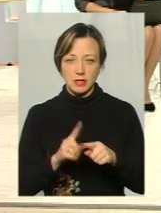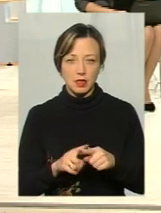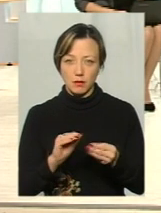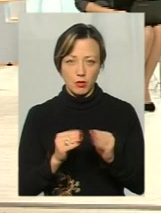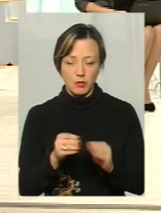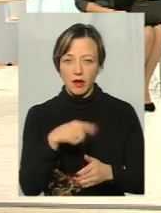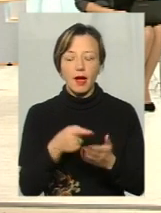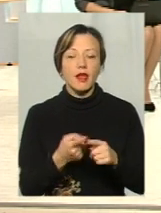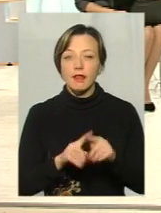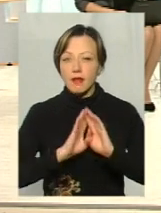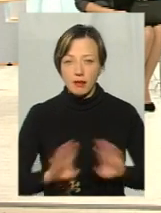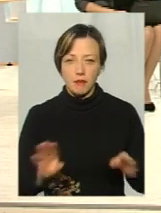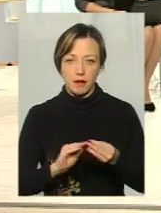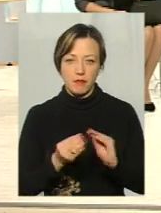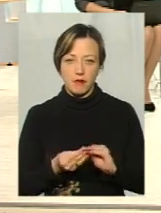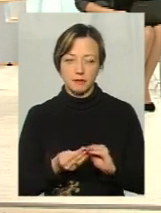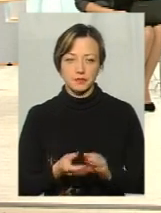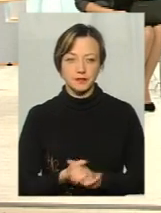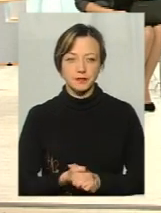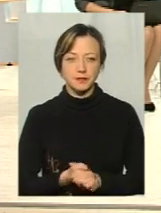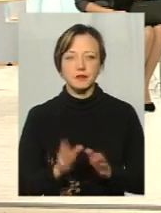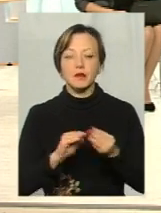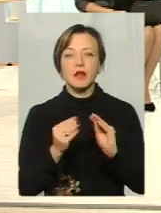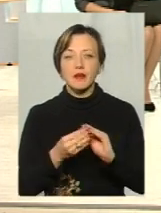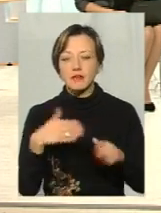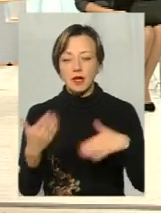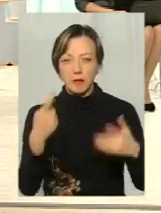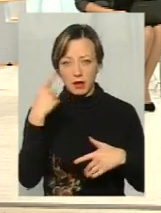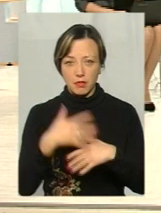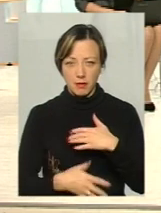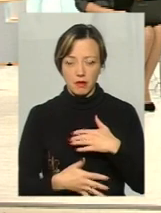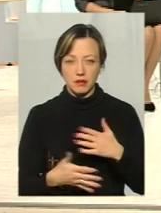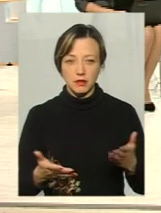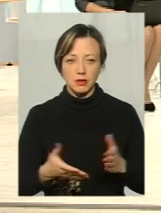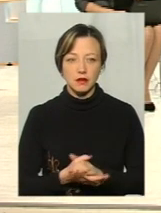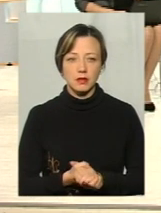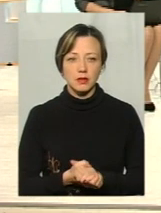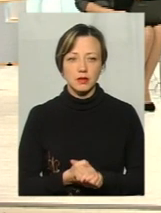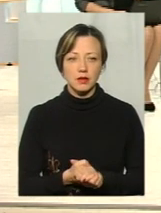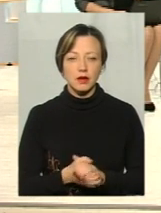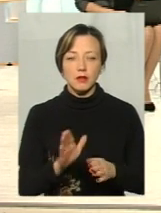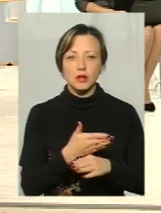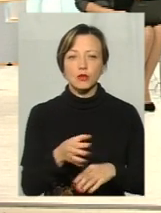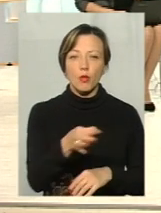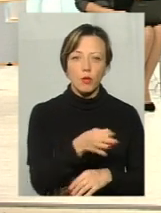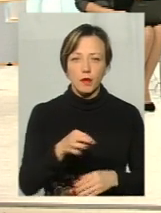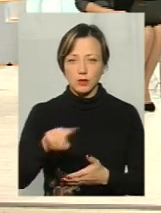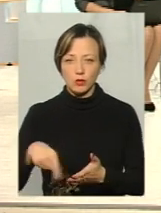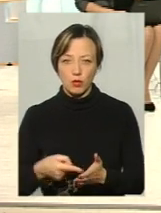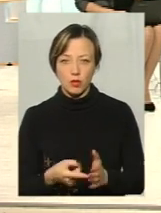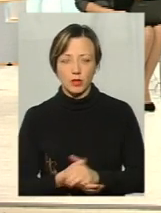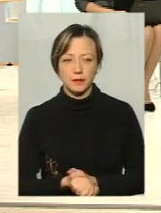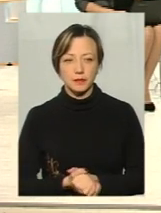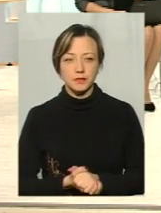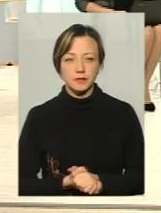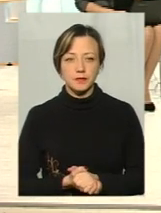проблема? Это не проблема. Проблема во взаимопонимании, ну вот, между областью і городом.